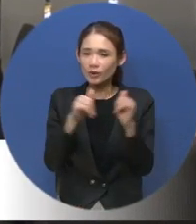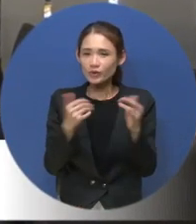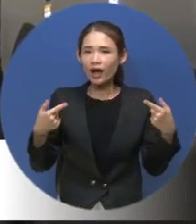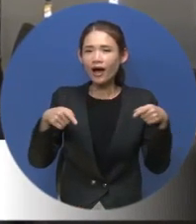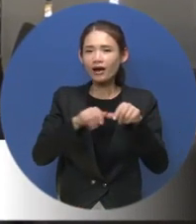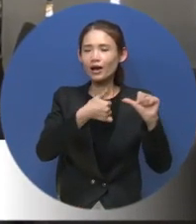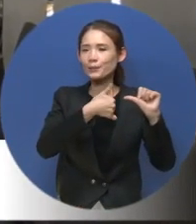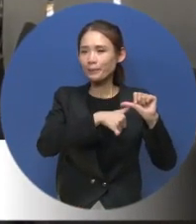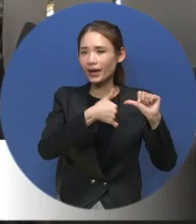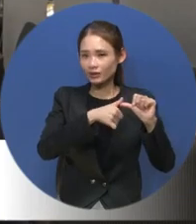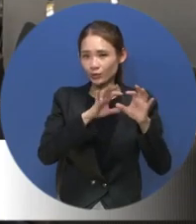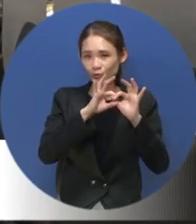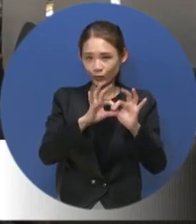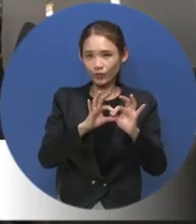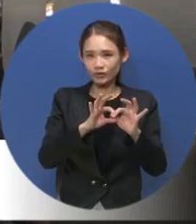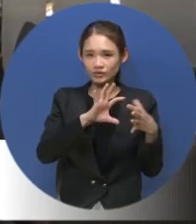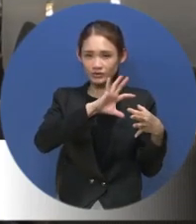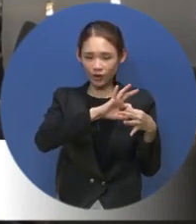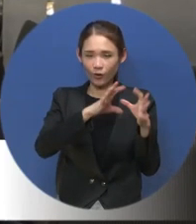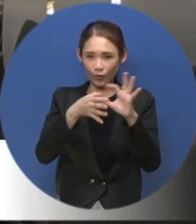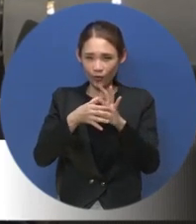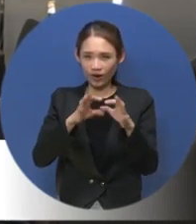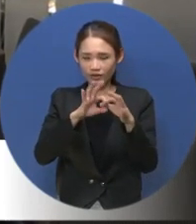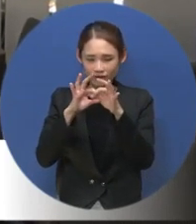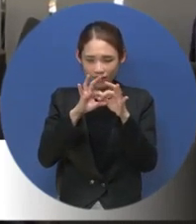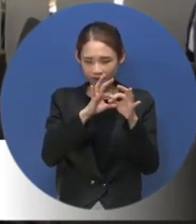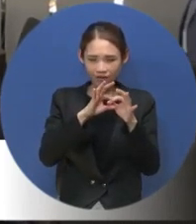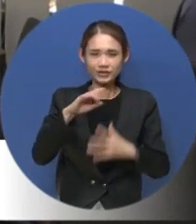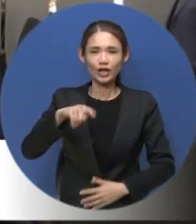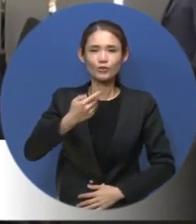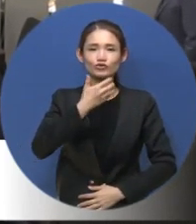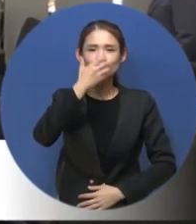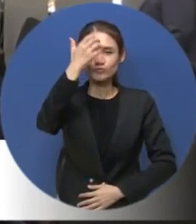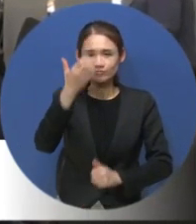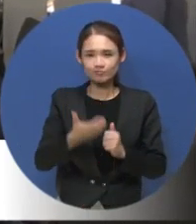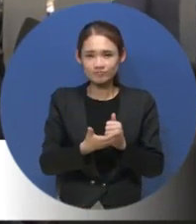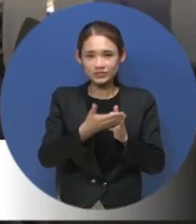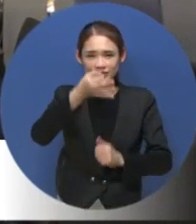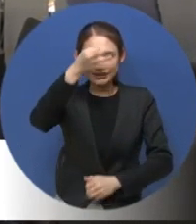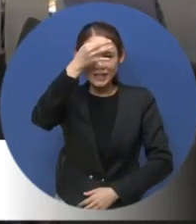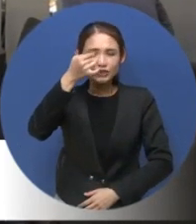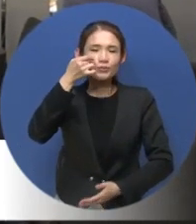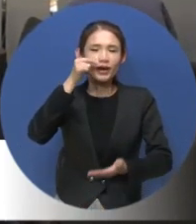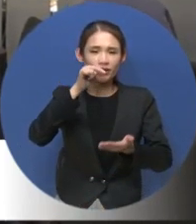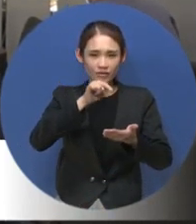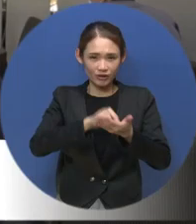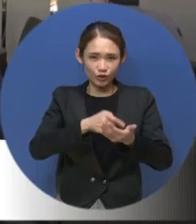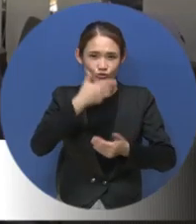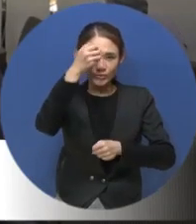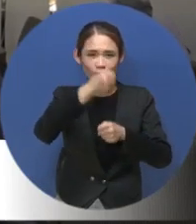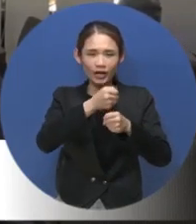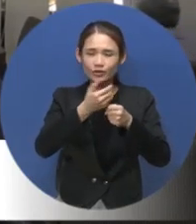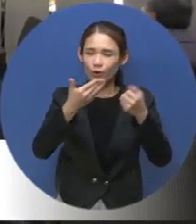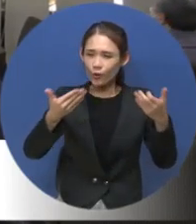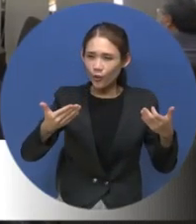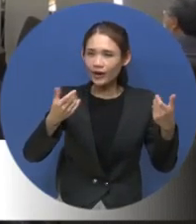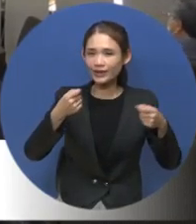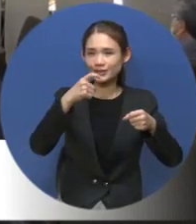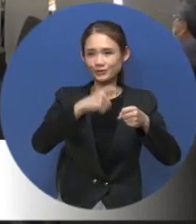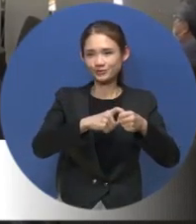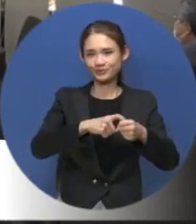분야 등 다양한 직업군을 가진 봉사자들과 1:1 멘토링 프로그램을 지원하는 단체입니다. 사회적으로